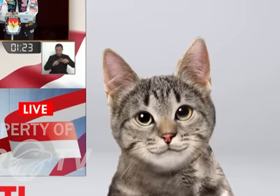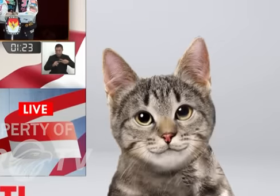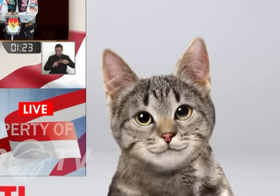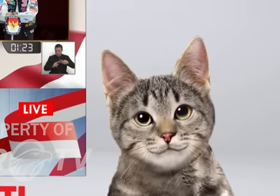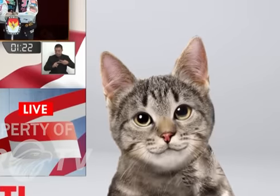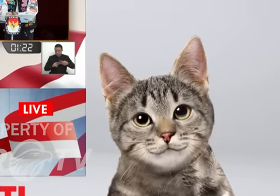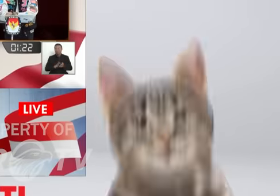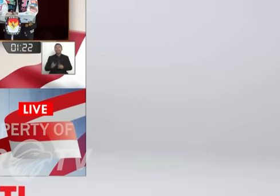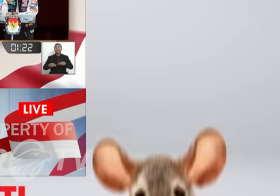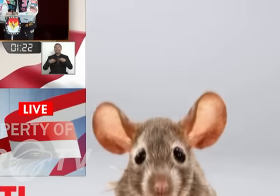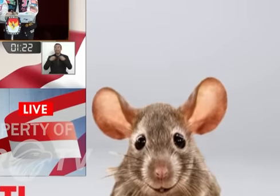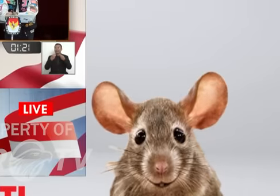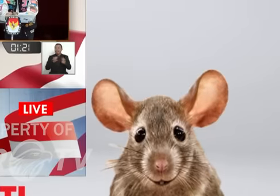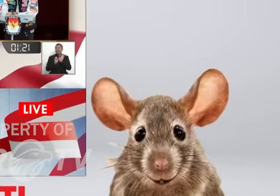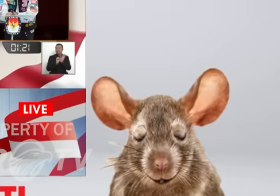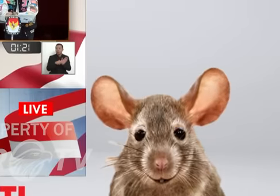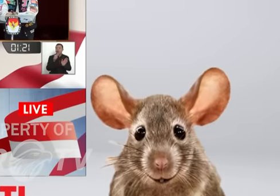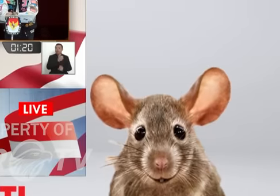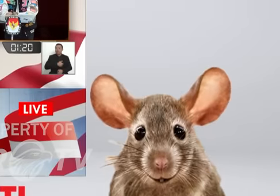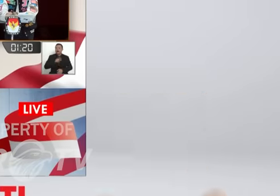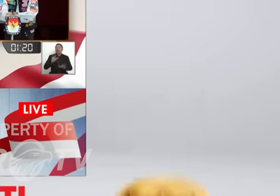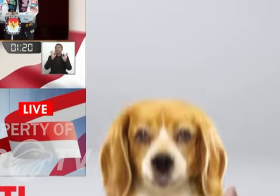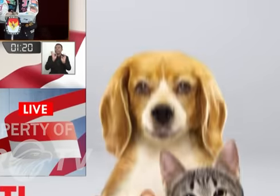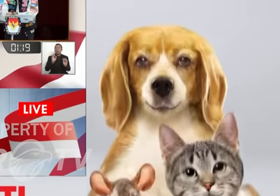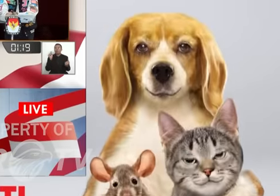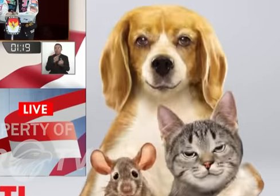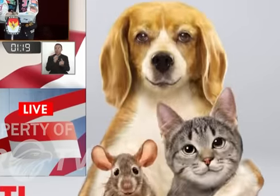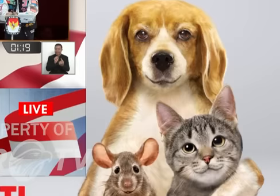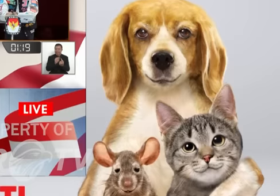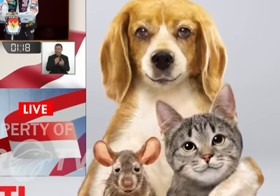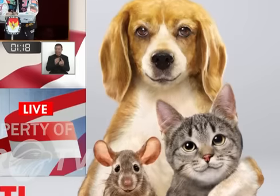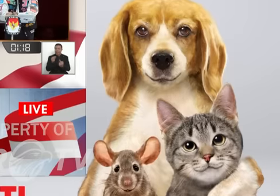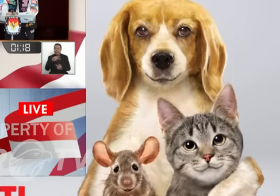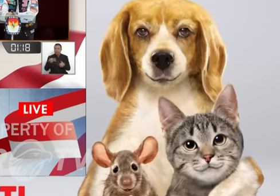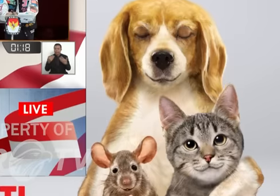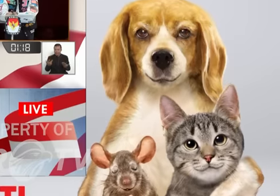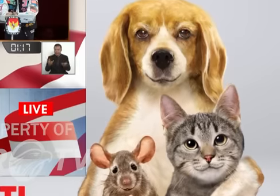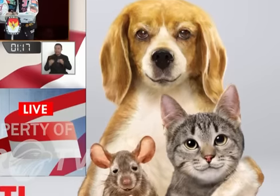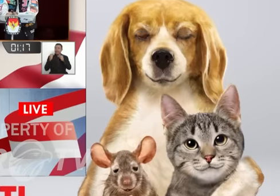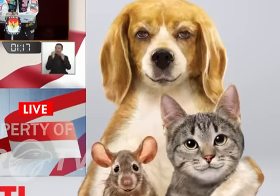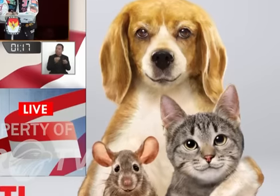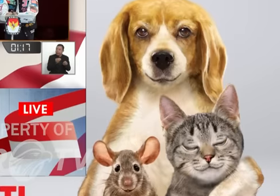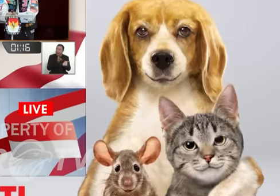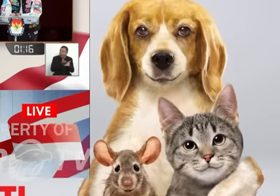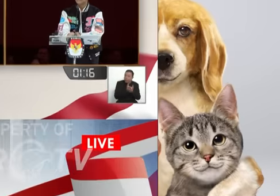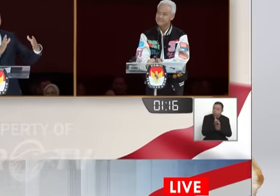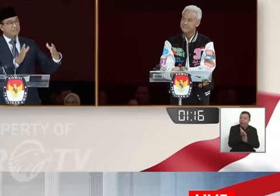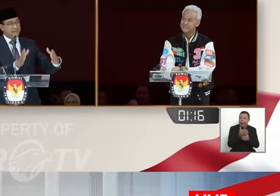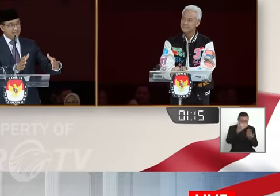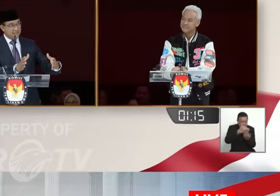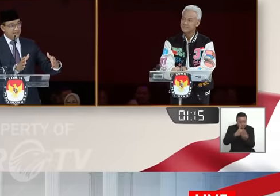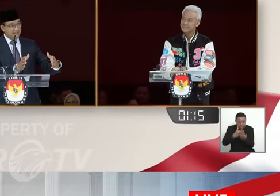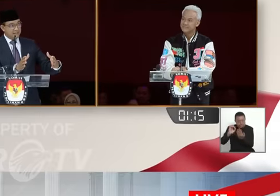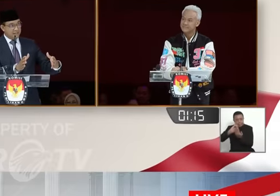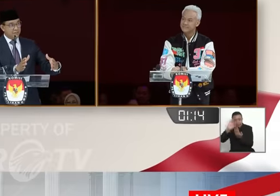tapi saya punya refleksi kok kondisi bangsa ini begini terus tidak pada right Direction tapi wrong